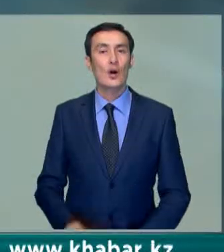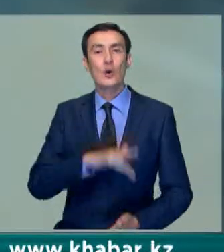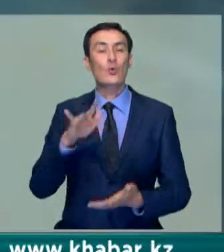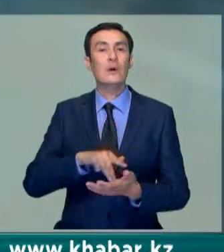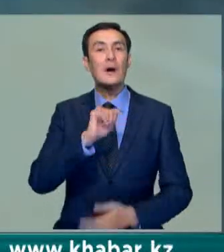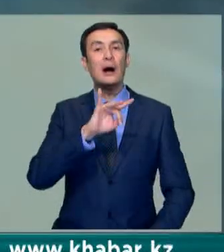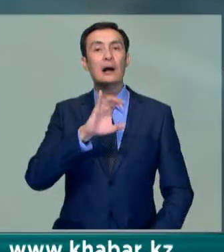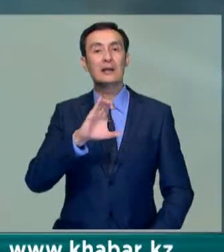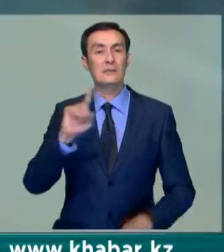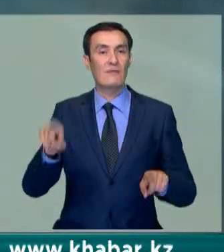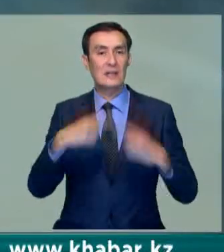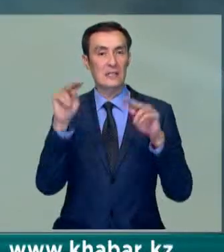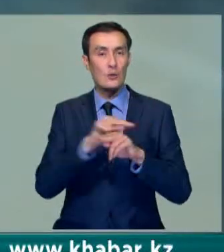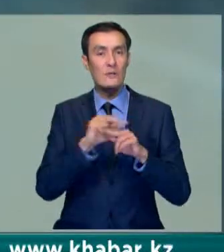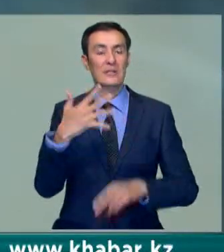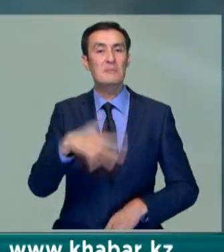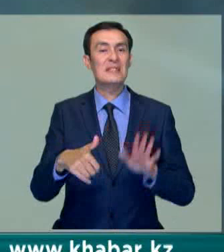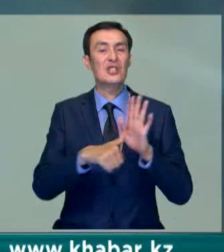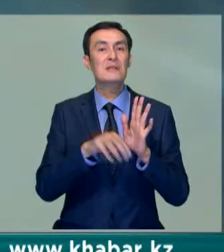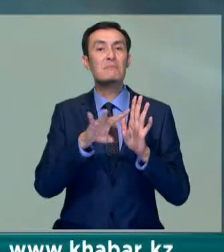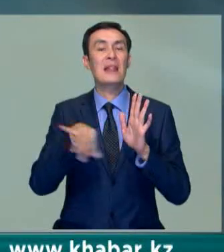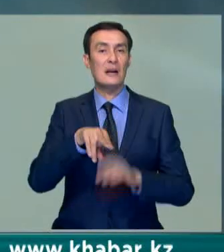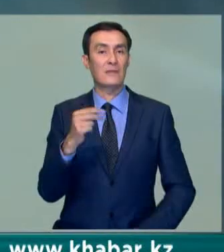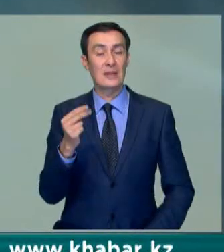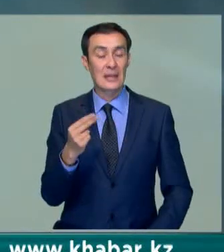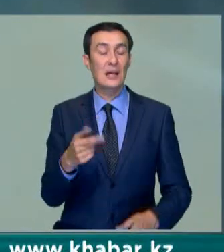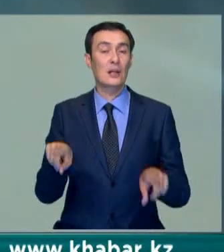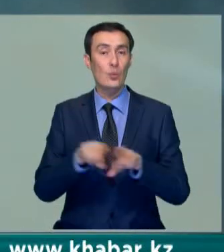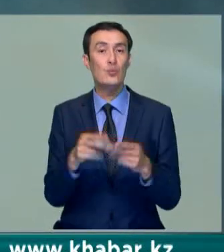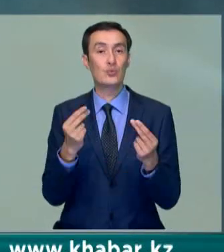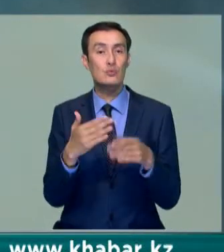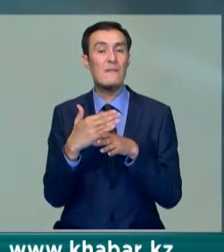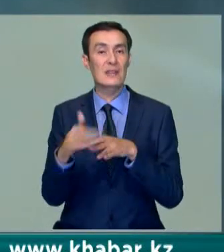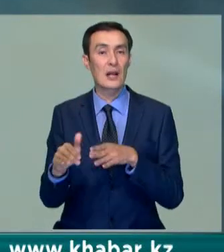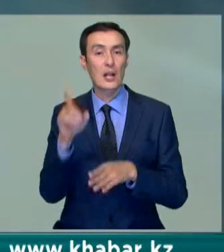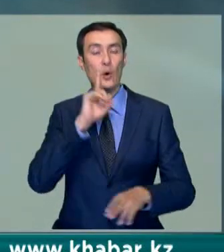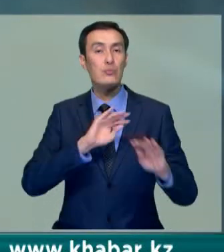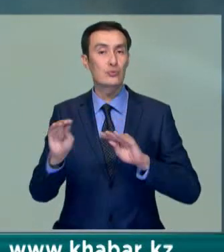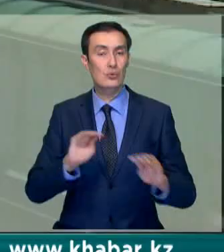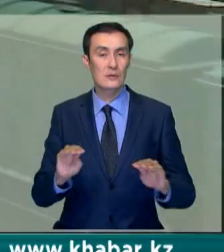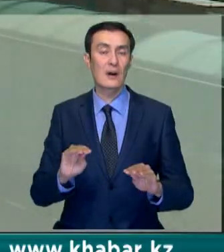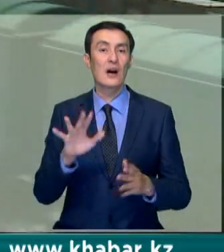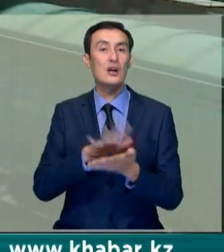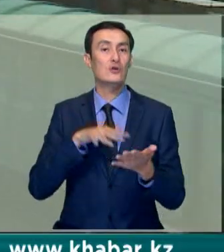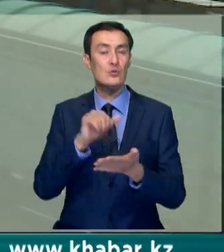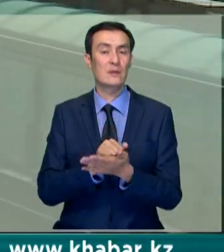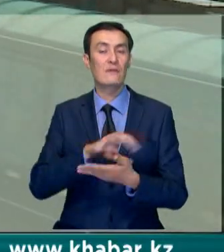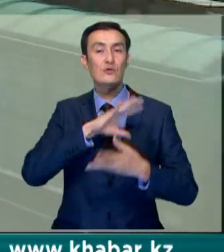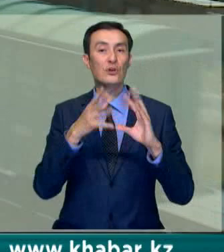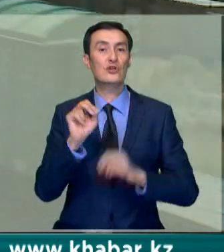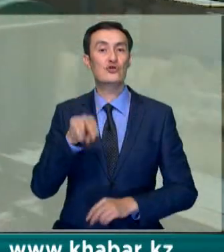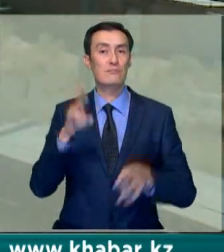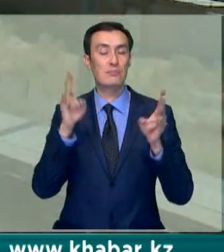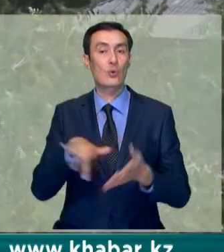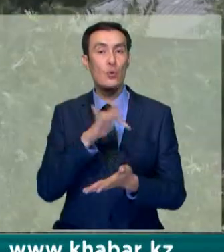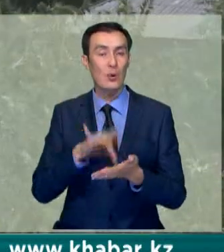Город Арысь восстановят за 56 миллиардов тенге. Именно такую сумму выделяют для обустройства разрушенного в результате ЧП